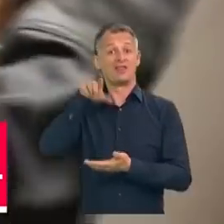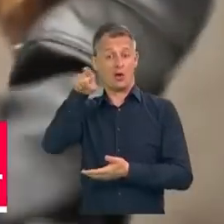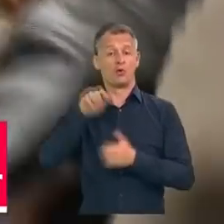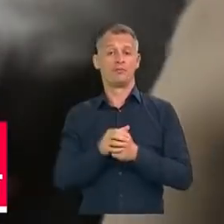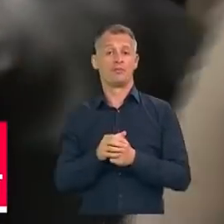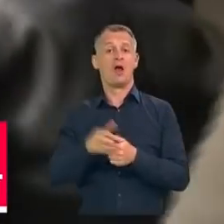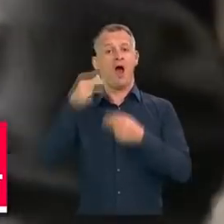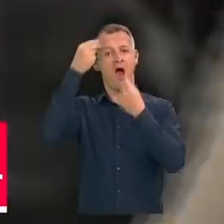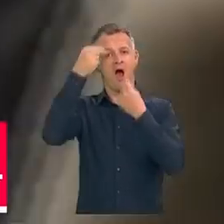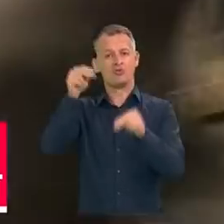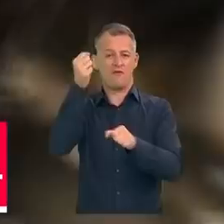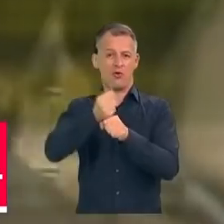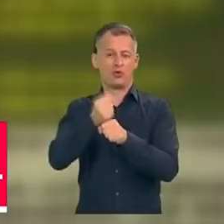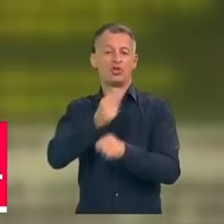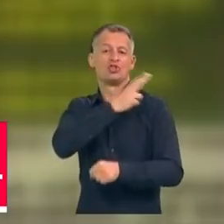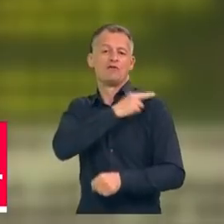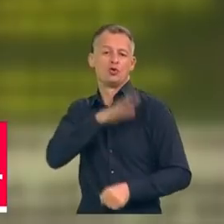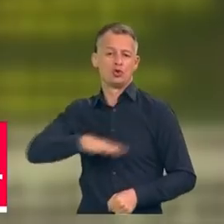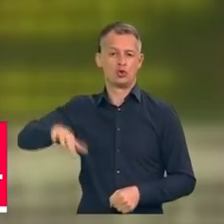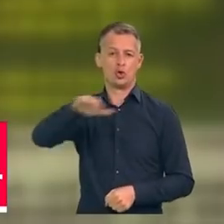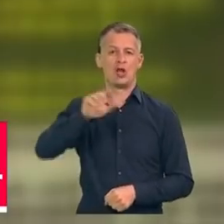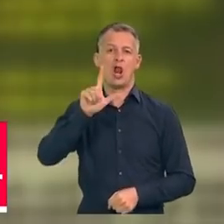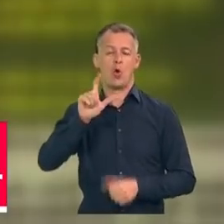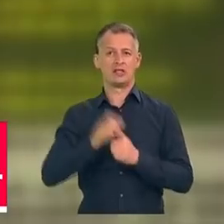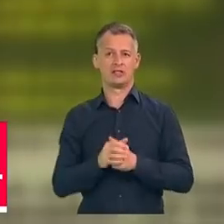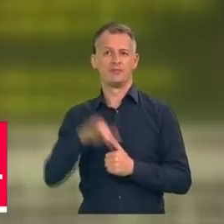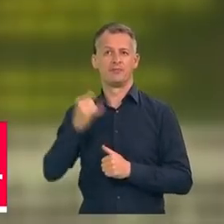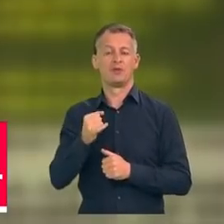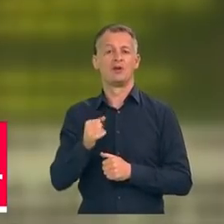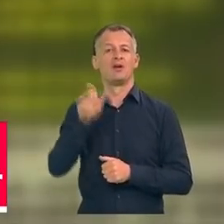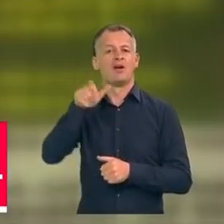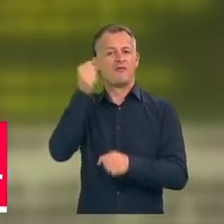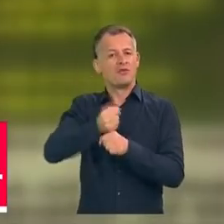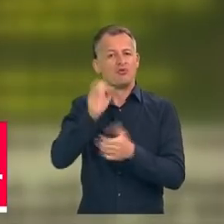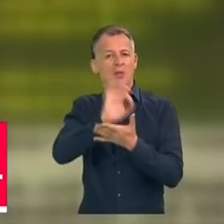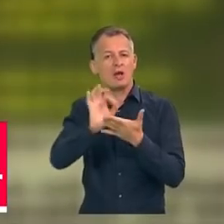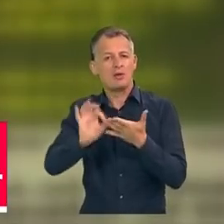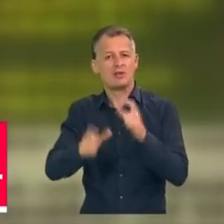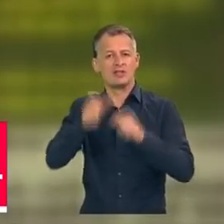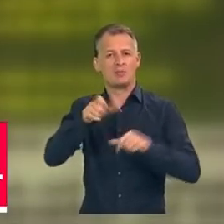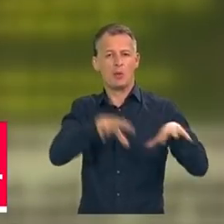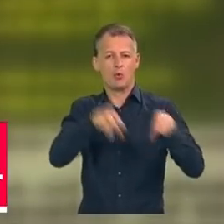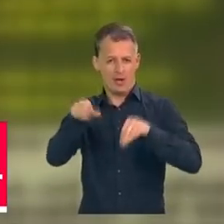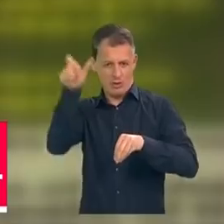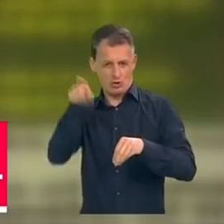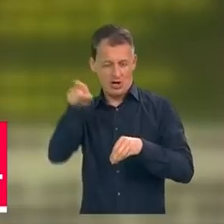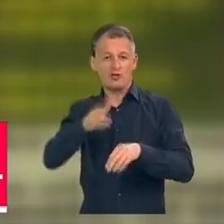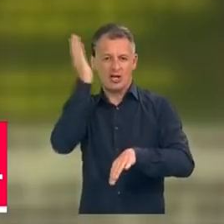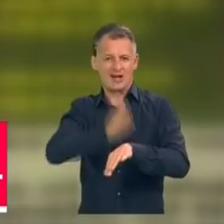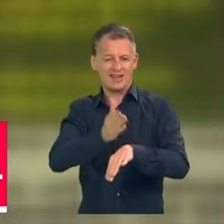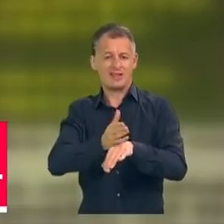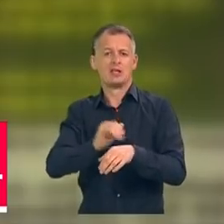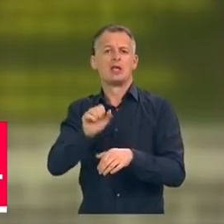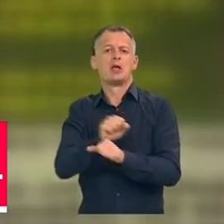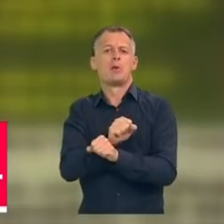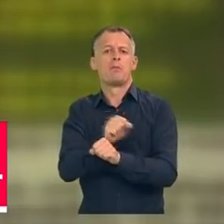chiar de către șeful regiunii Lugansk. Jurnalistul francez Frédéric Leclerc, care realiza materiale despre evacuare, a fost rănit mortal de schijele